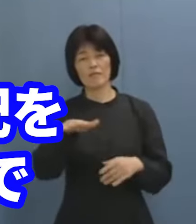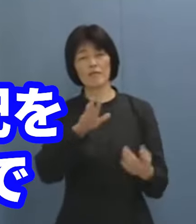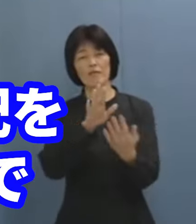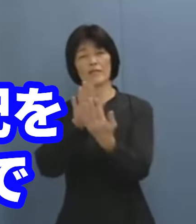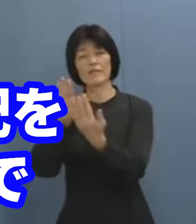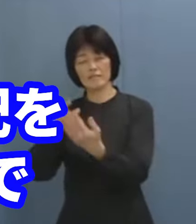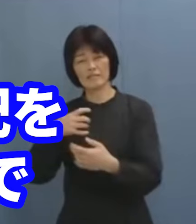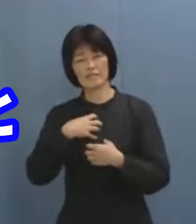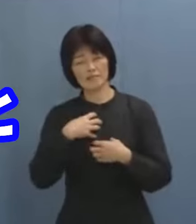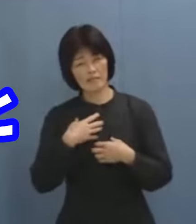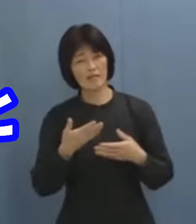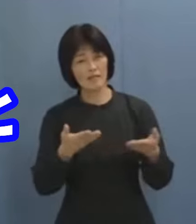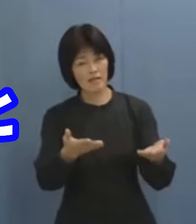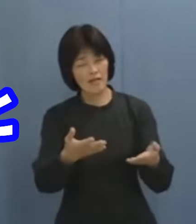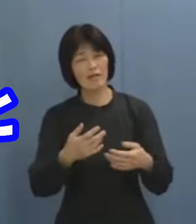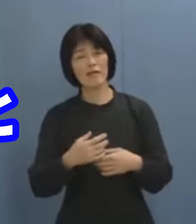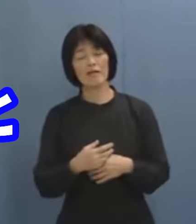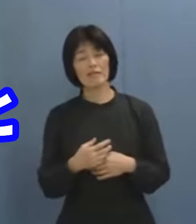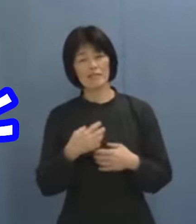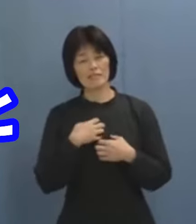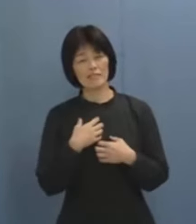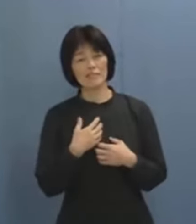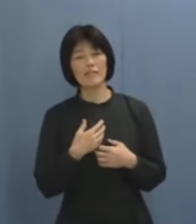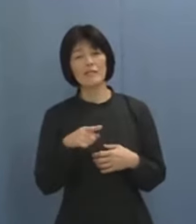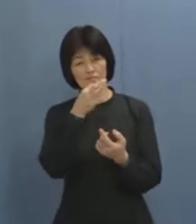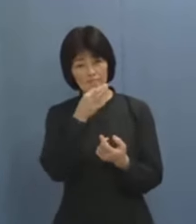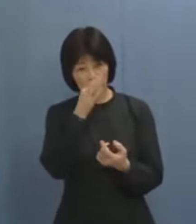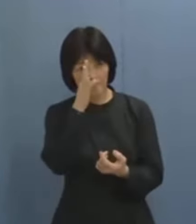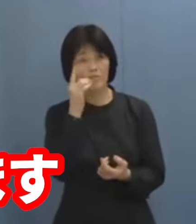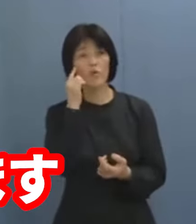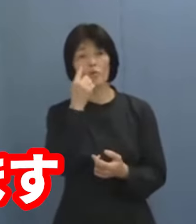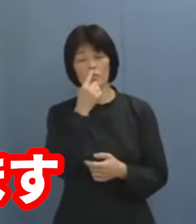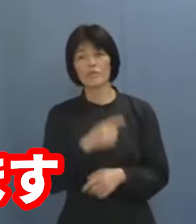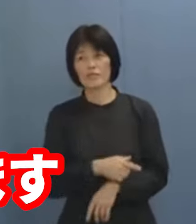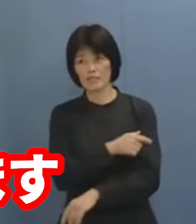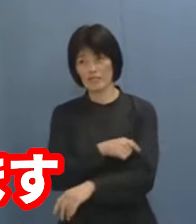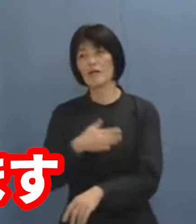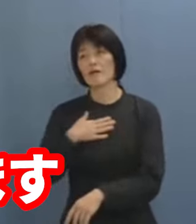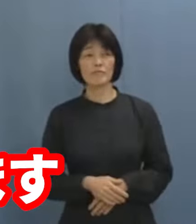与えてしまっているので、そこは申し訳ないなと思っています。 わかりました。もうありがとうございます。